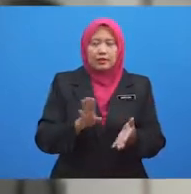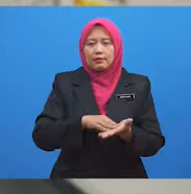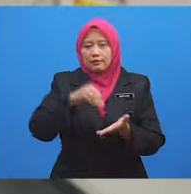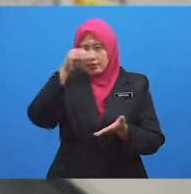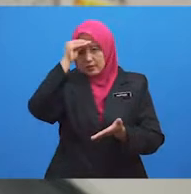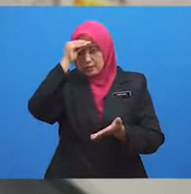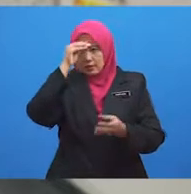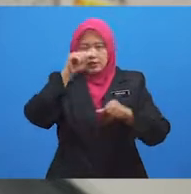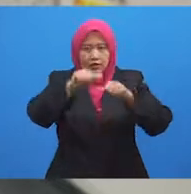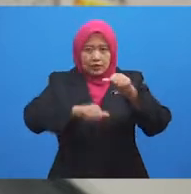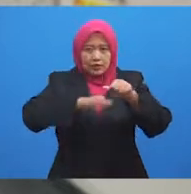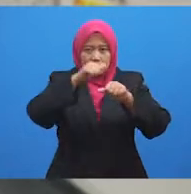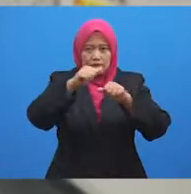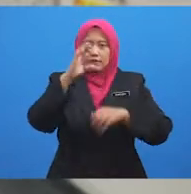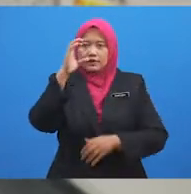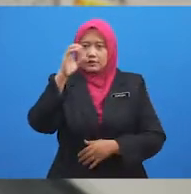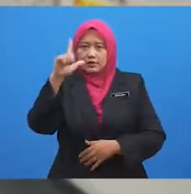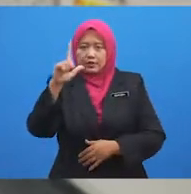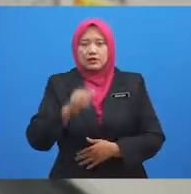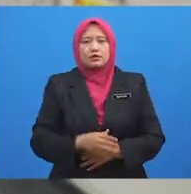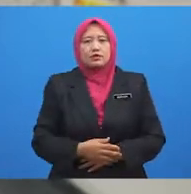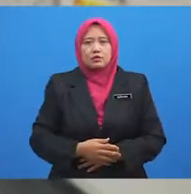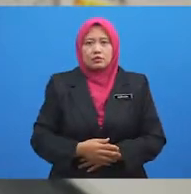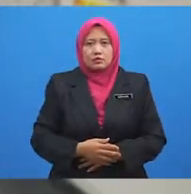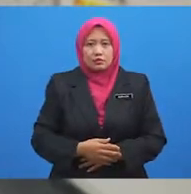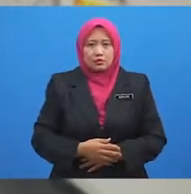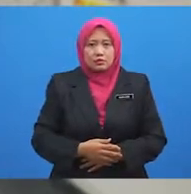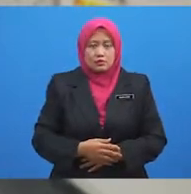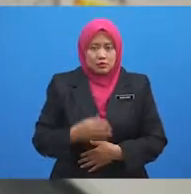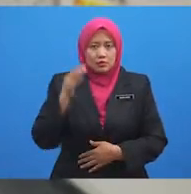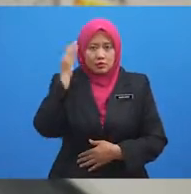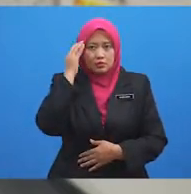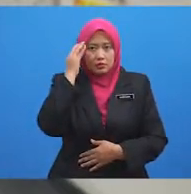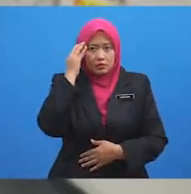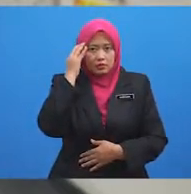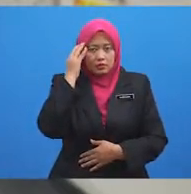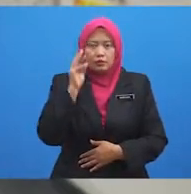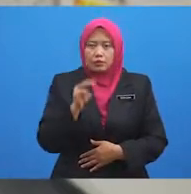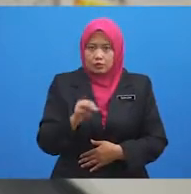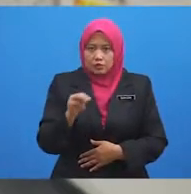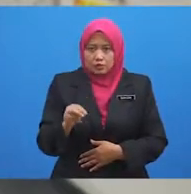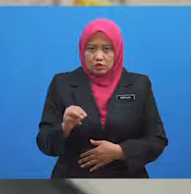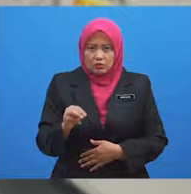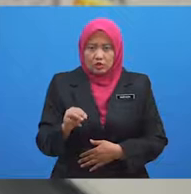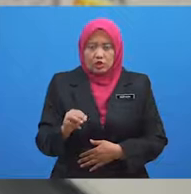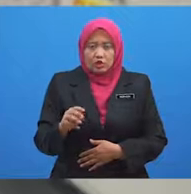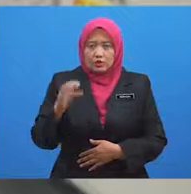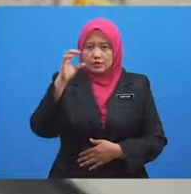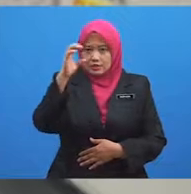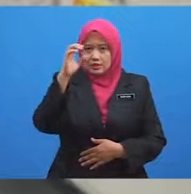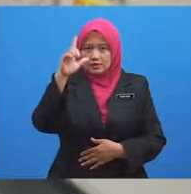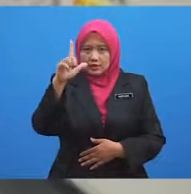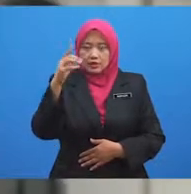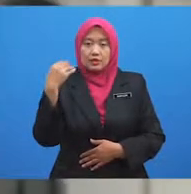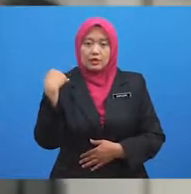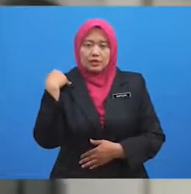klorin. Adakah murid-murid tahu bahawa klorin mempunyai atom